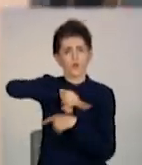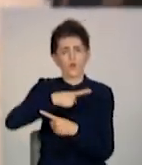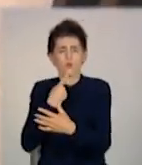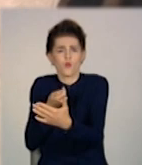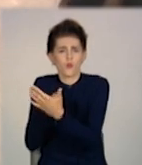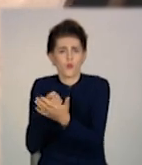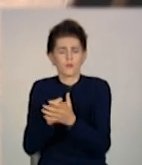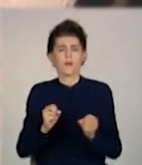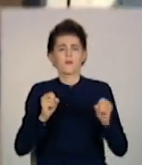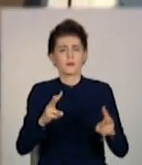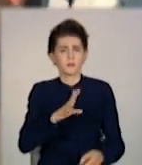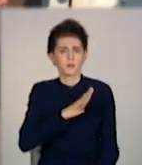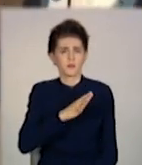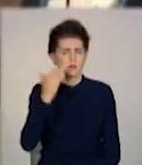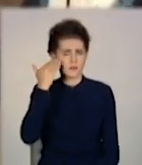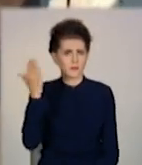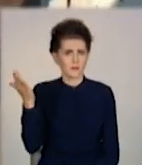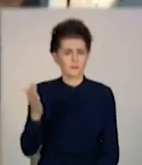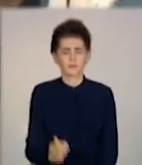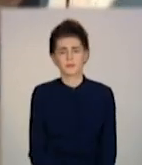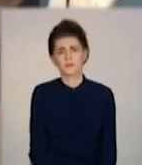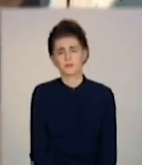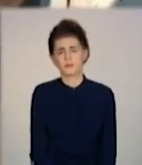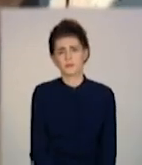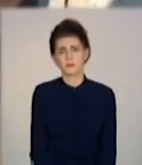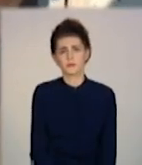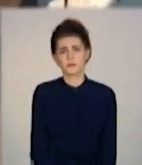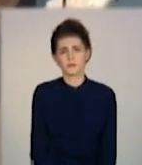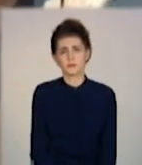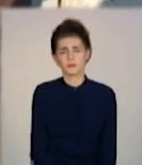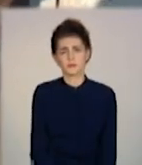як бути, не знають. Максим Кондратенко, Наталія Шарай, телеканал «Донбас». І живемо.